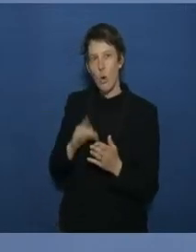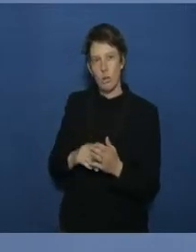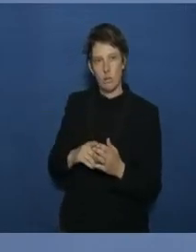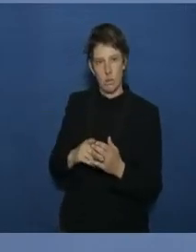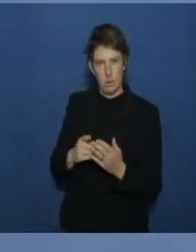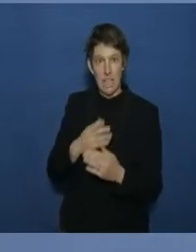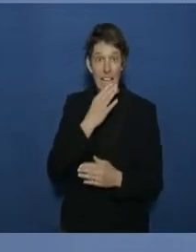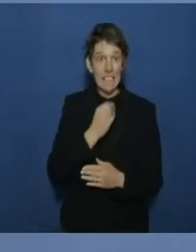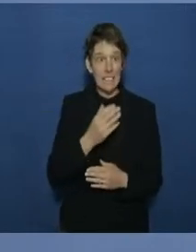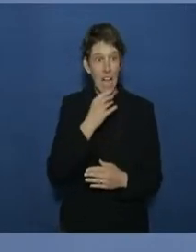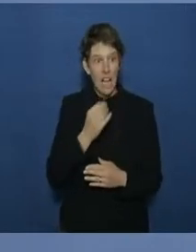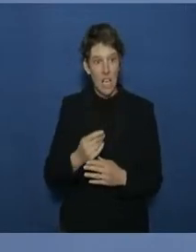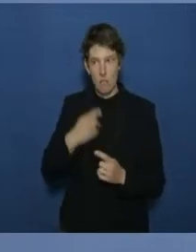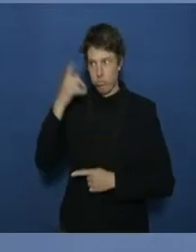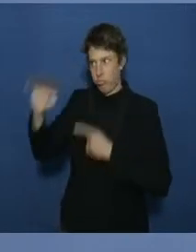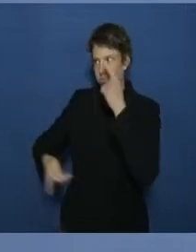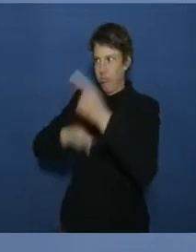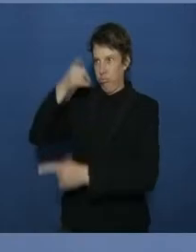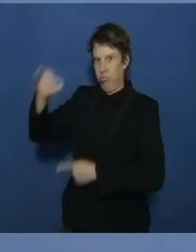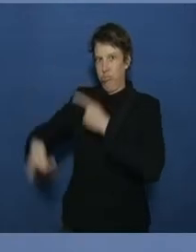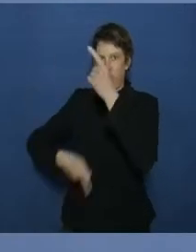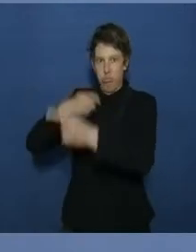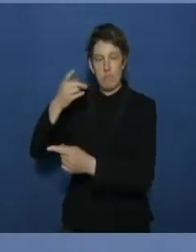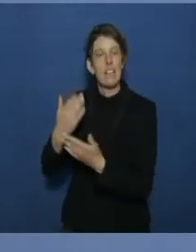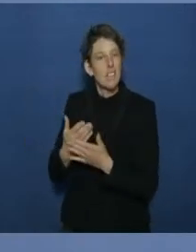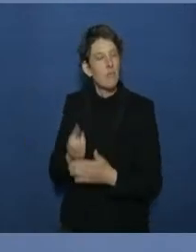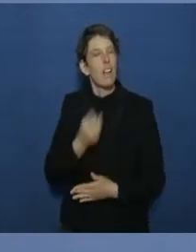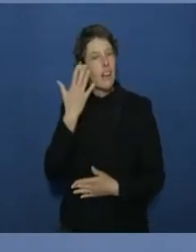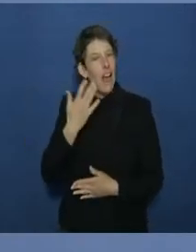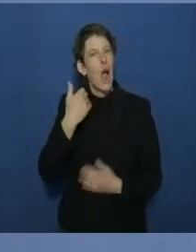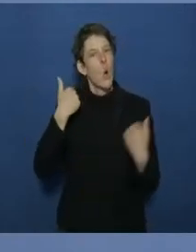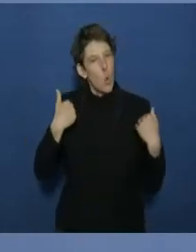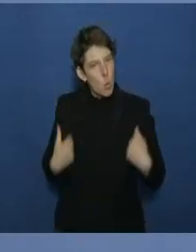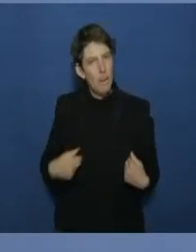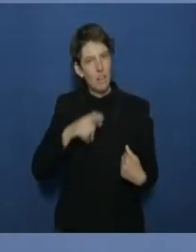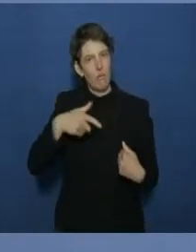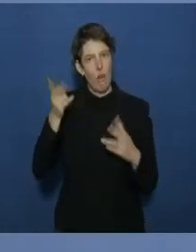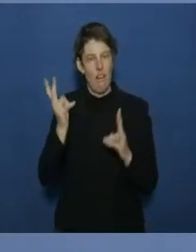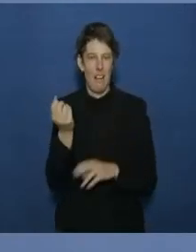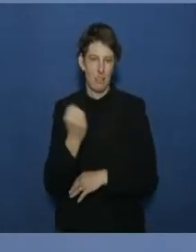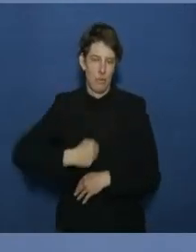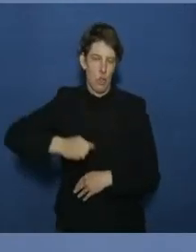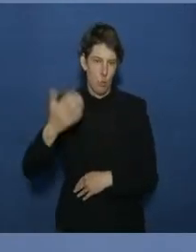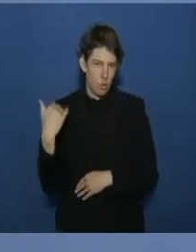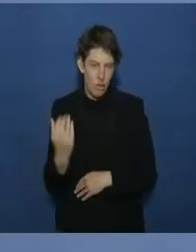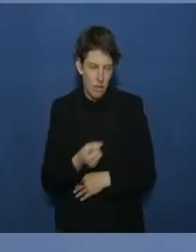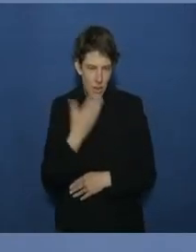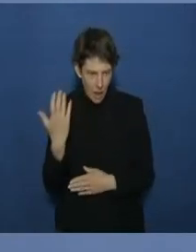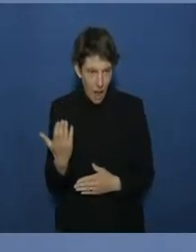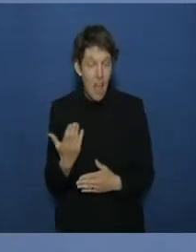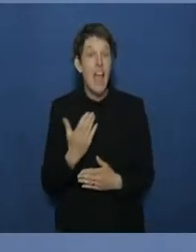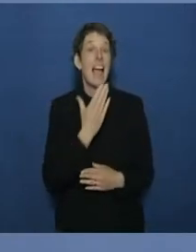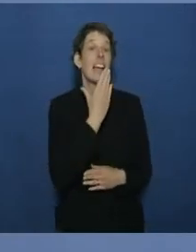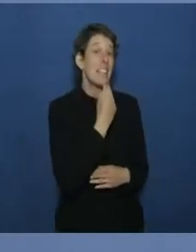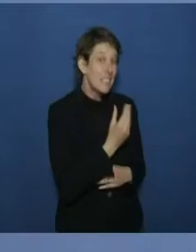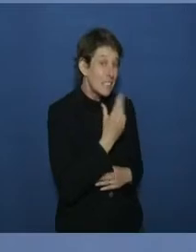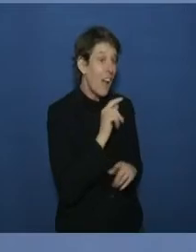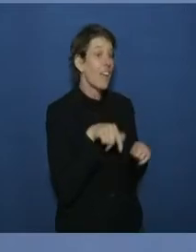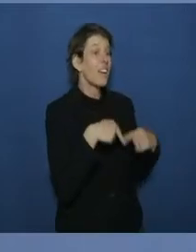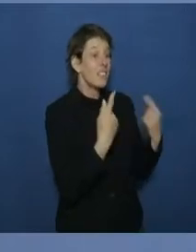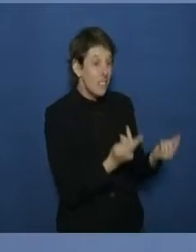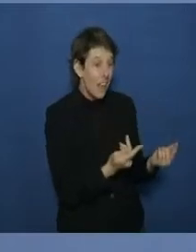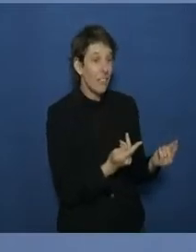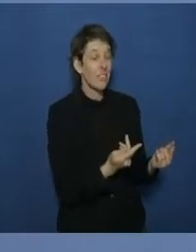auf Israel klar gegen humanitäres Völkerrecht verstoßen hat. Und sie hat gesagt, dass Israel dann gegen humanitäres